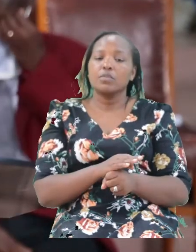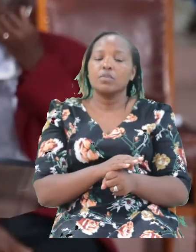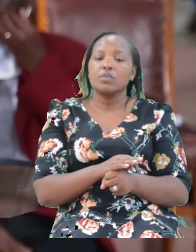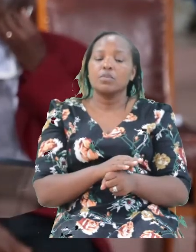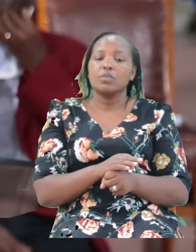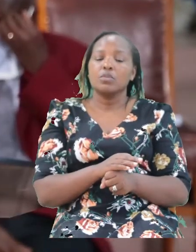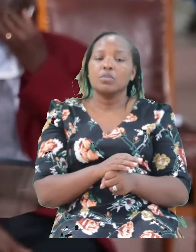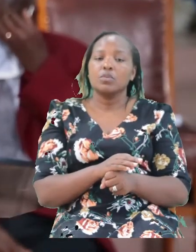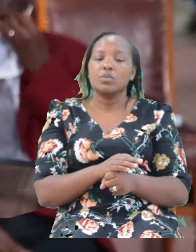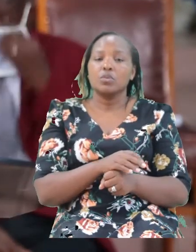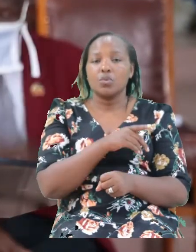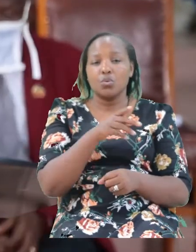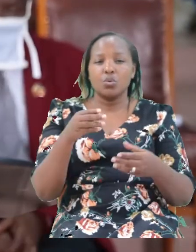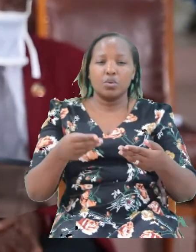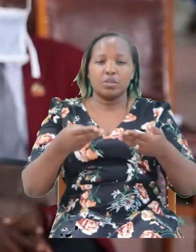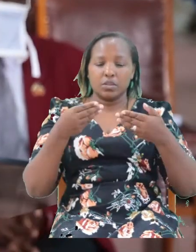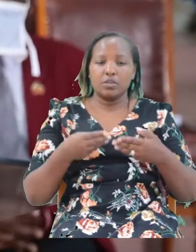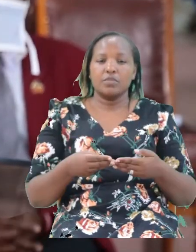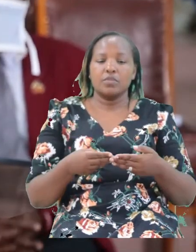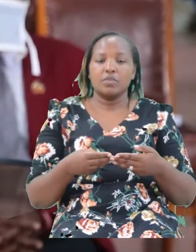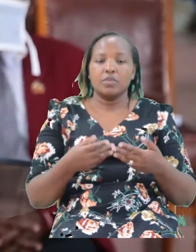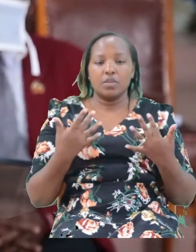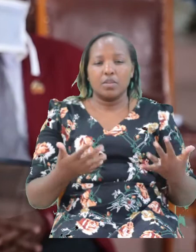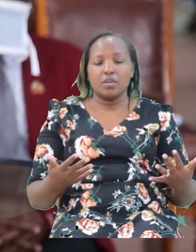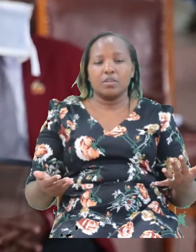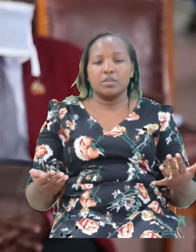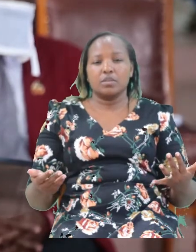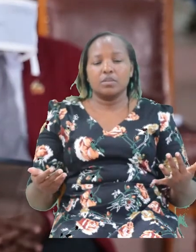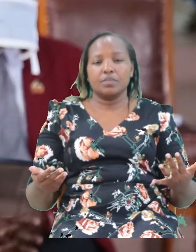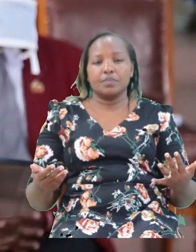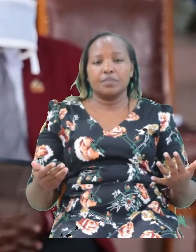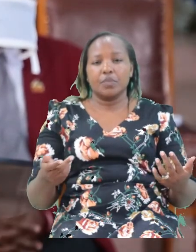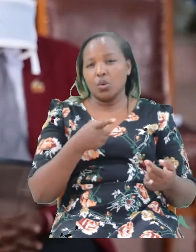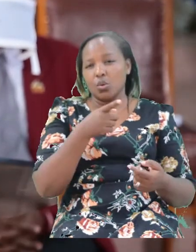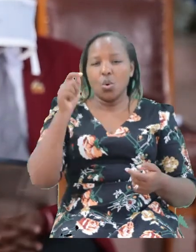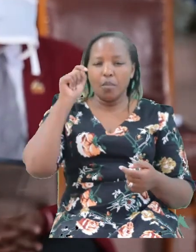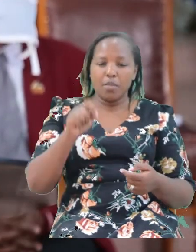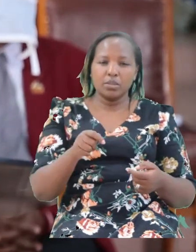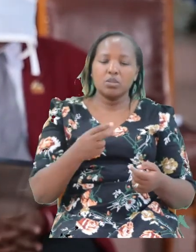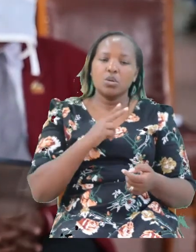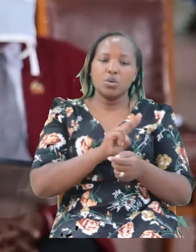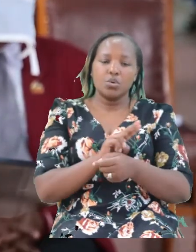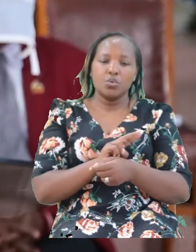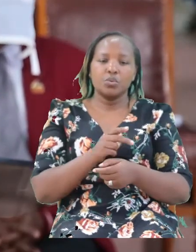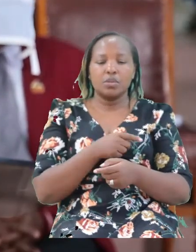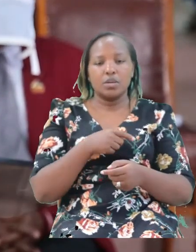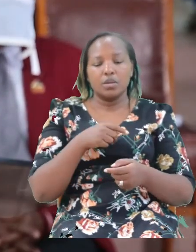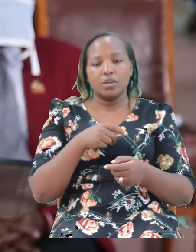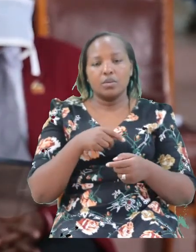kuwa umepokea jambo fulani, lazima utumie kwa njia